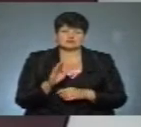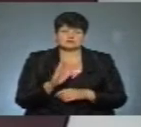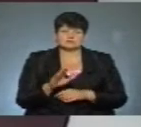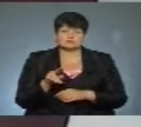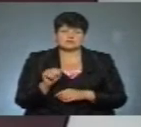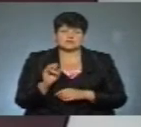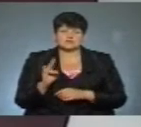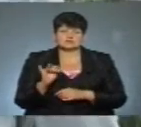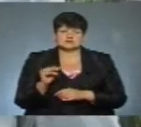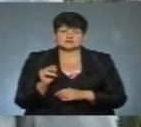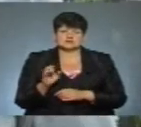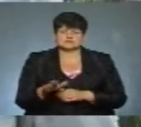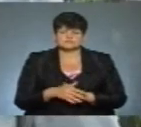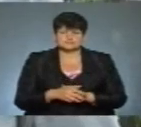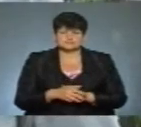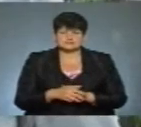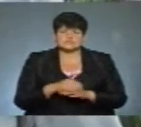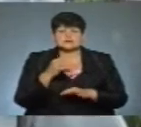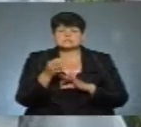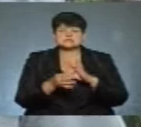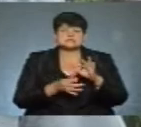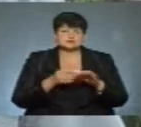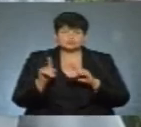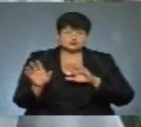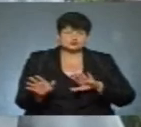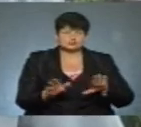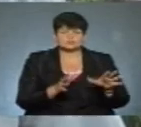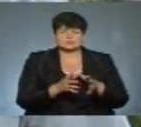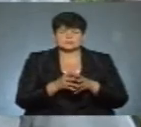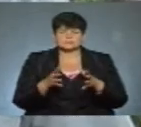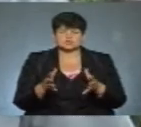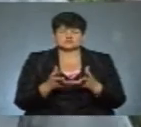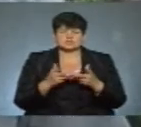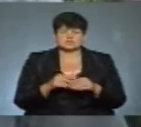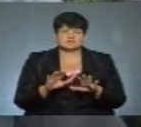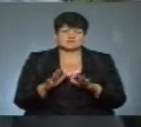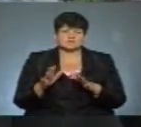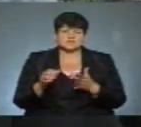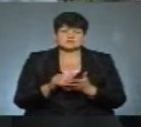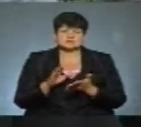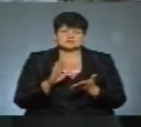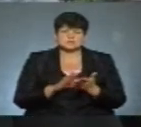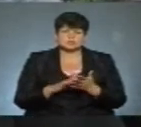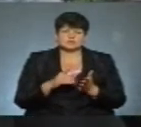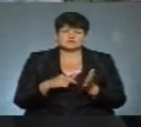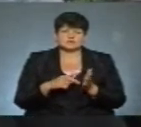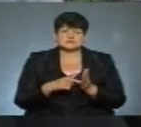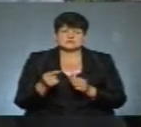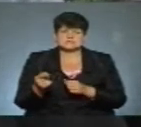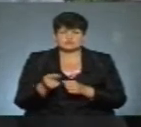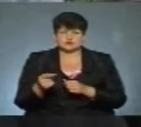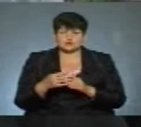Паничев. За добу, що минула, найбільша кількість випадків зареєстрована в місті Тернополі